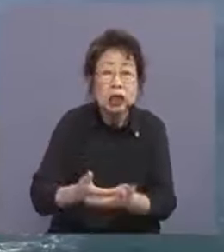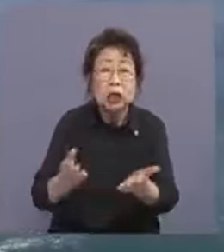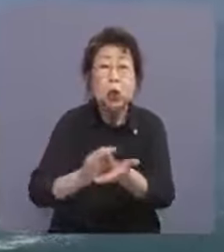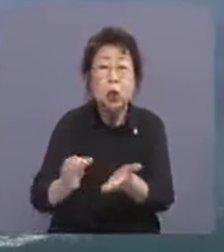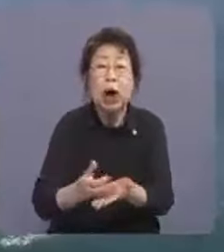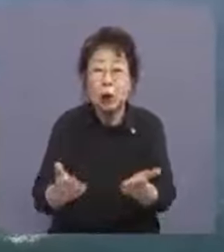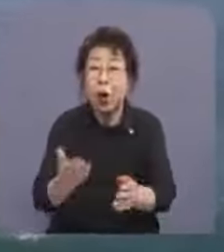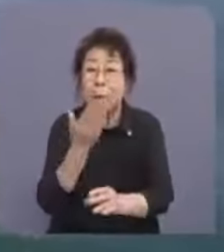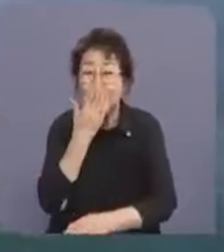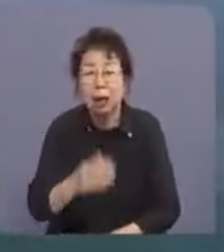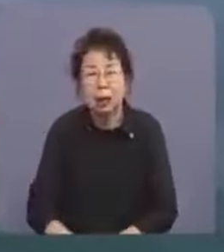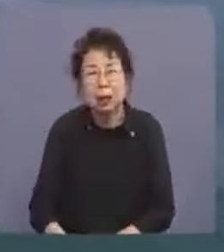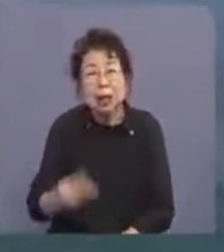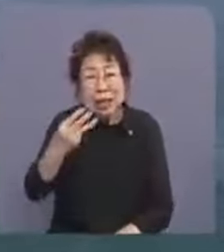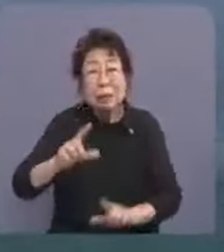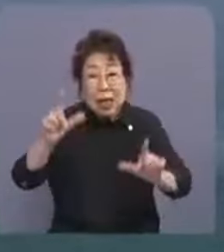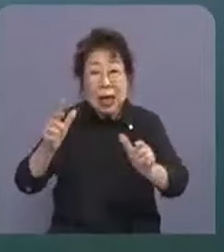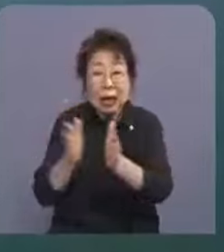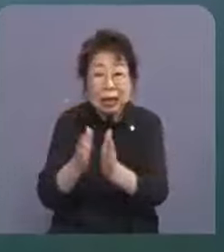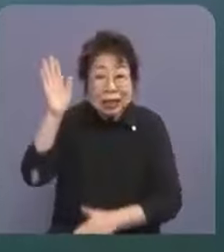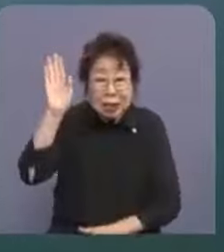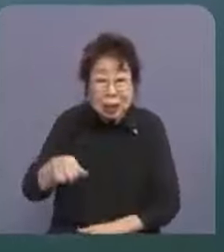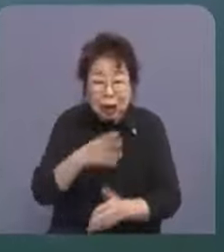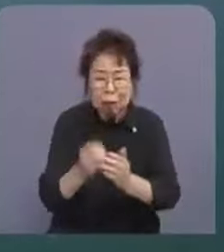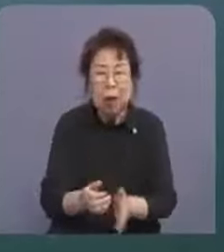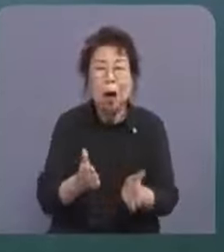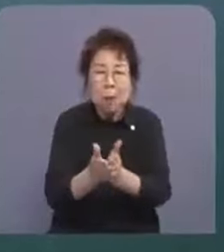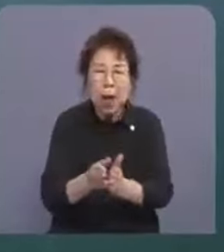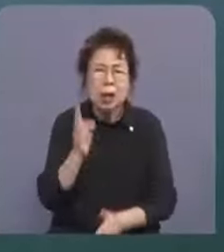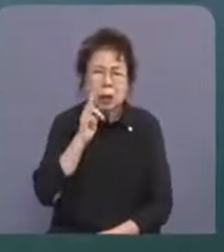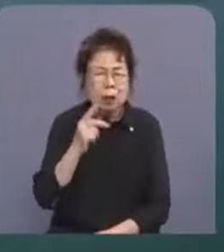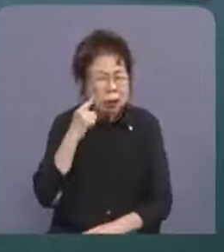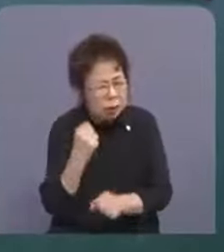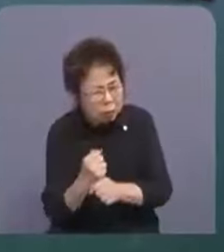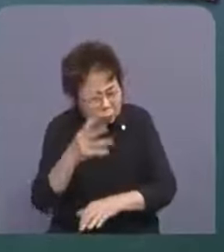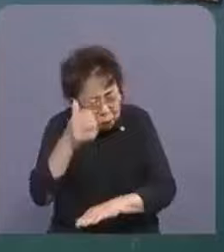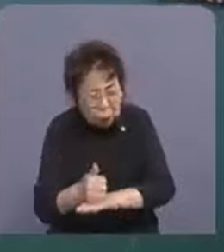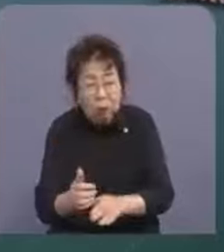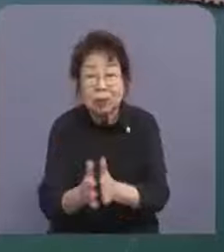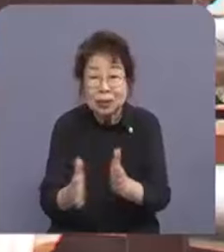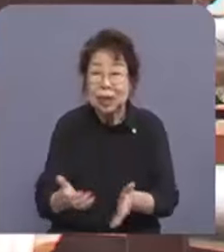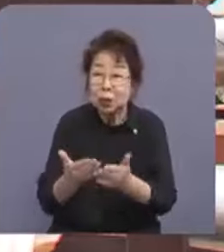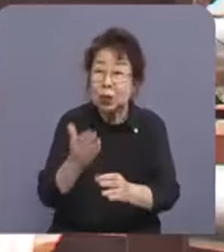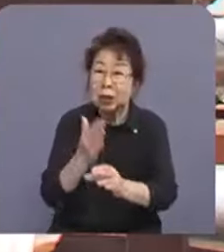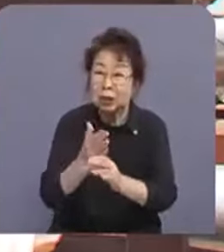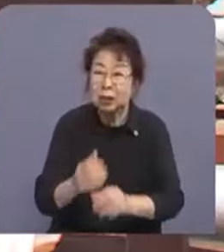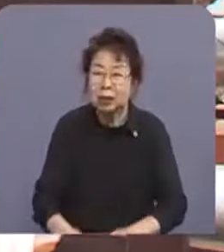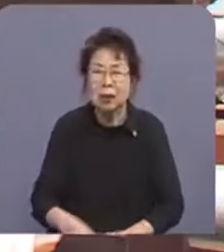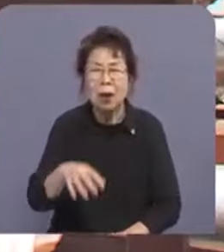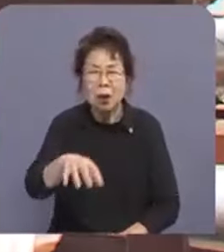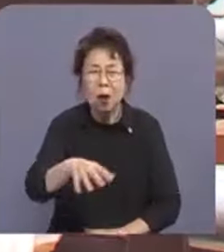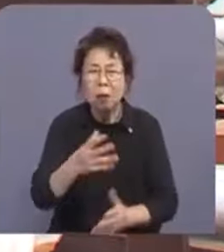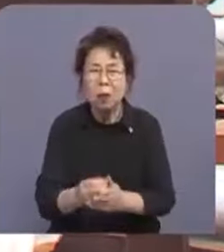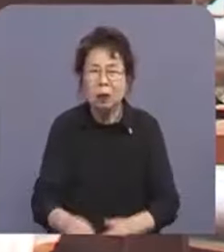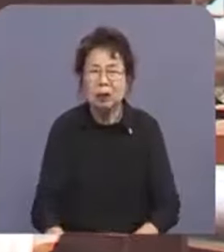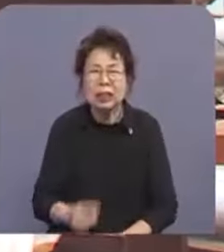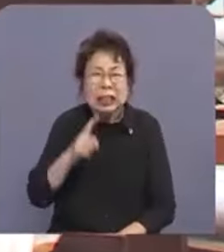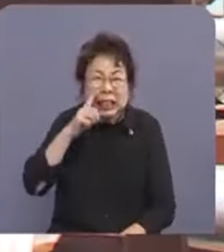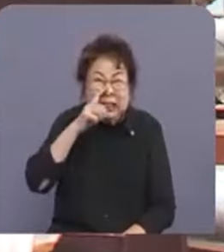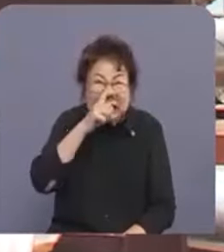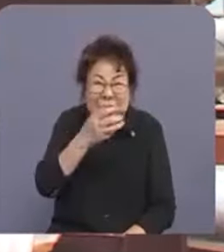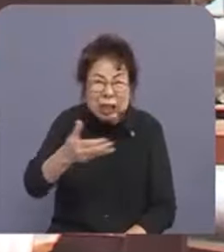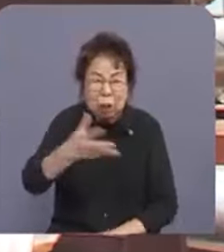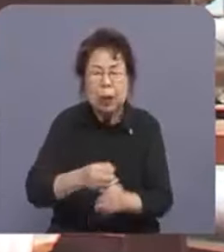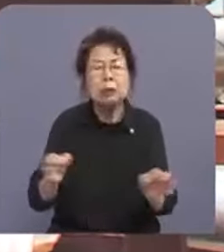오는 3일 출항에 선상 실증 연구 작업에 들어갑니다 회원 회사는이 탈탄소 하는 아주 큰